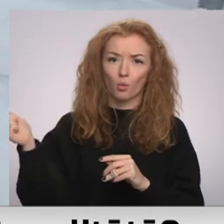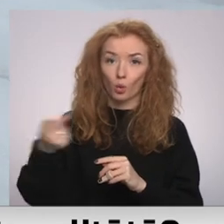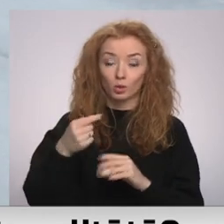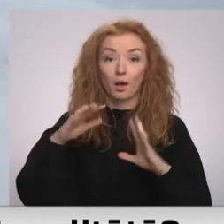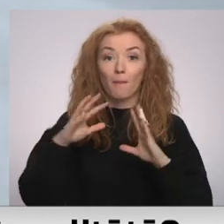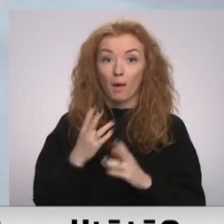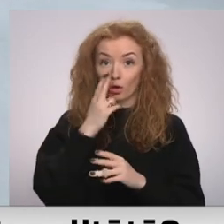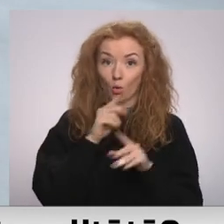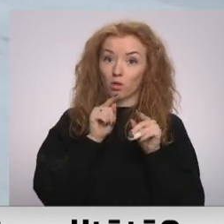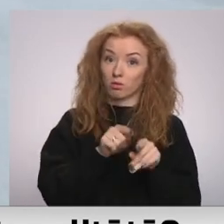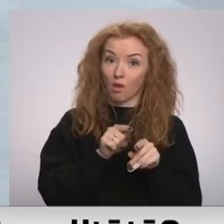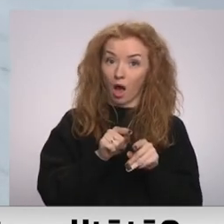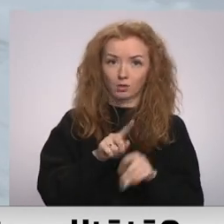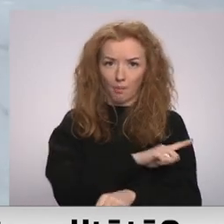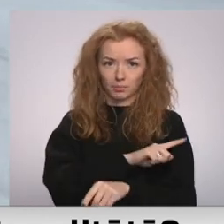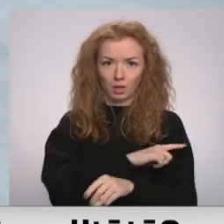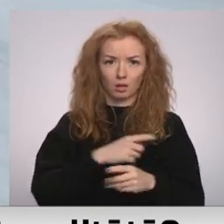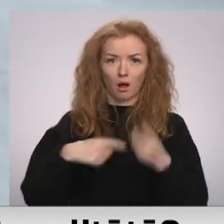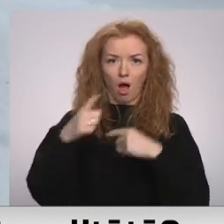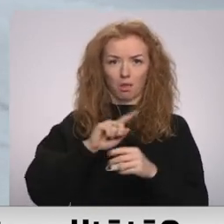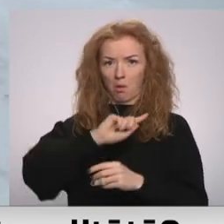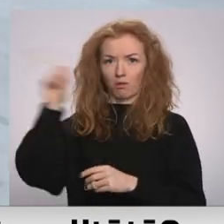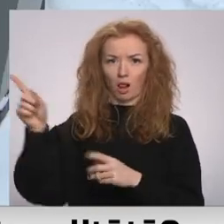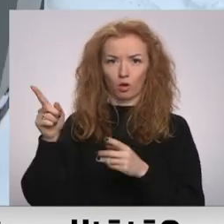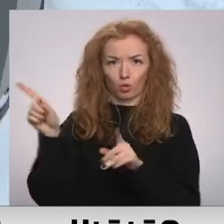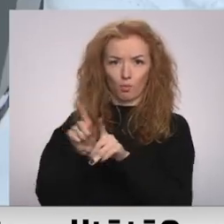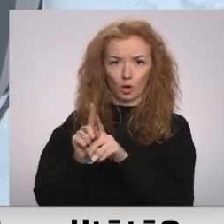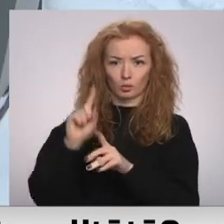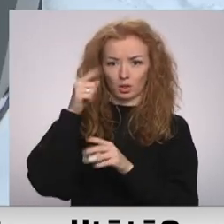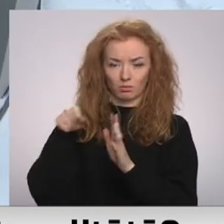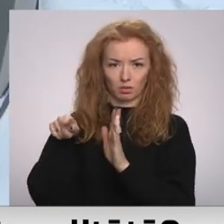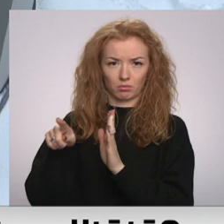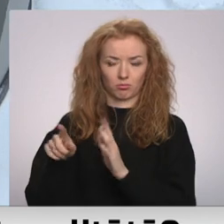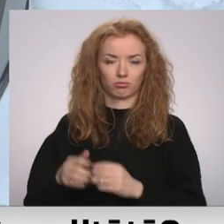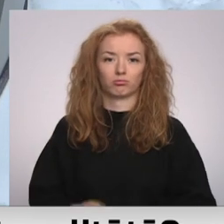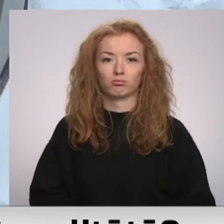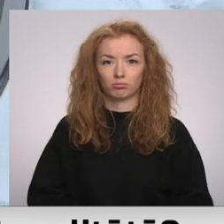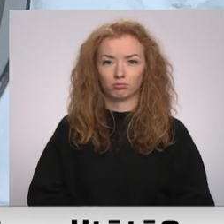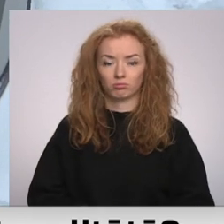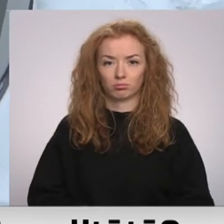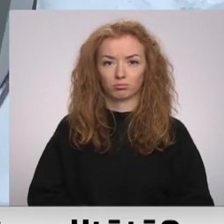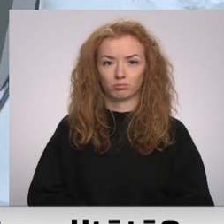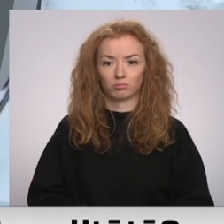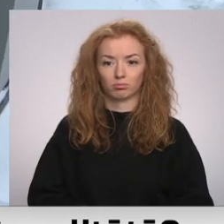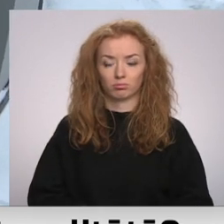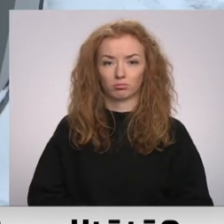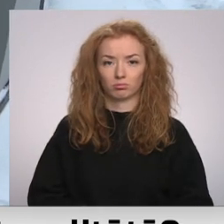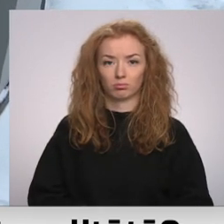no tās apsargs mudina doties atpakaļ uz parādes durvīm. Es redzu no parka puses, jūs esat vai? Jā.